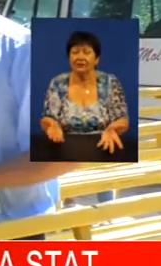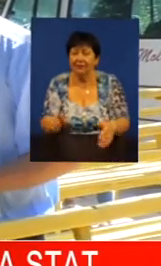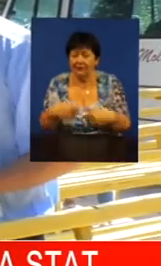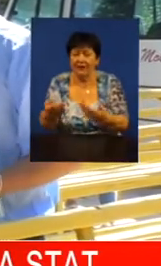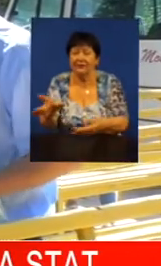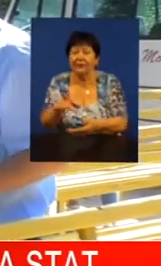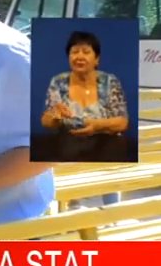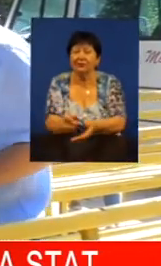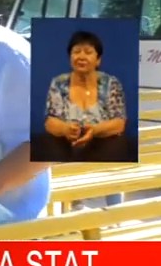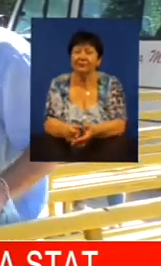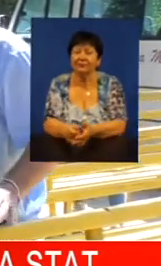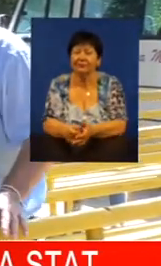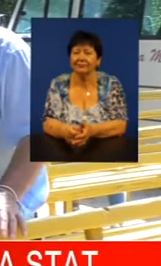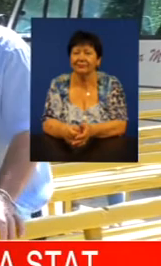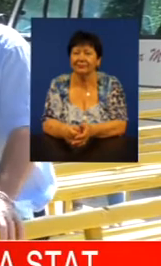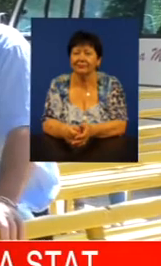не